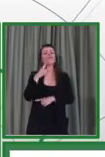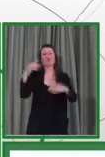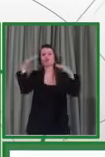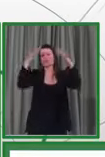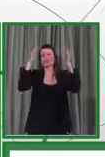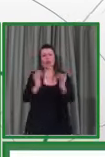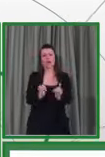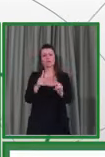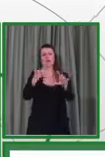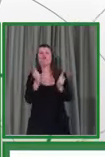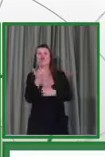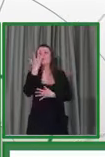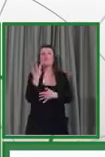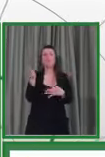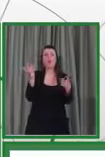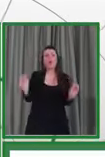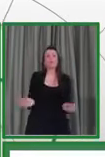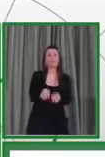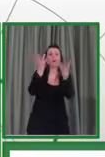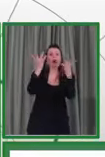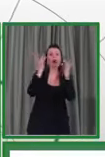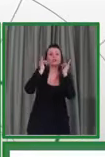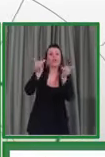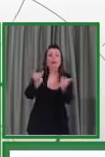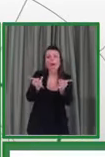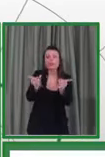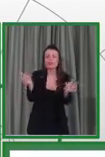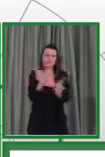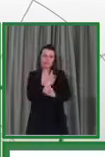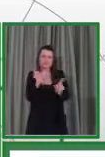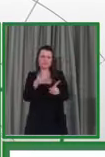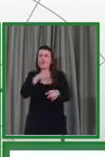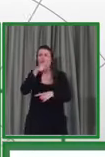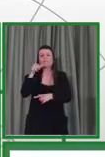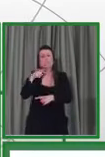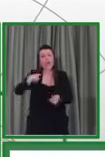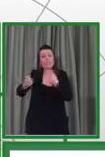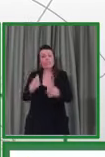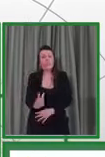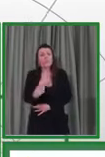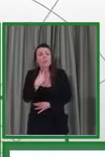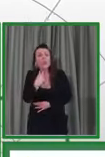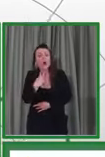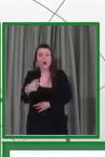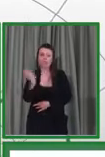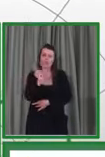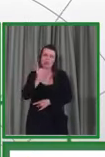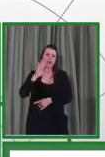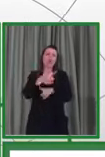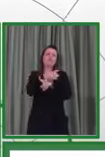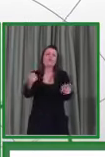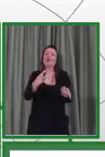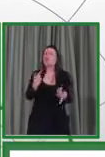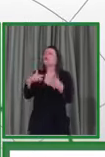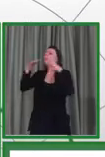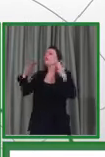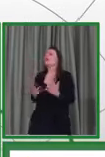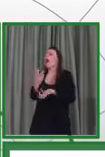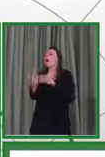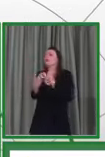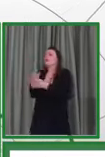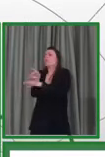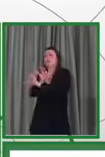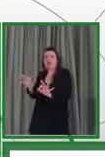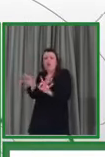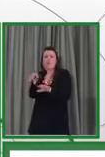a pasqua non c'è bisogno di andare a fare la spesa fate quello che avete in casa ma guardate che la situazione di milano necessita